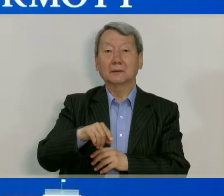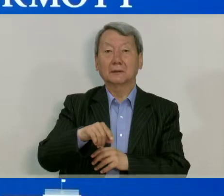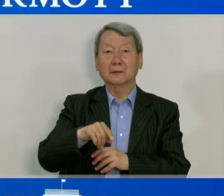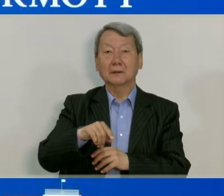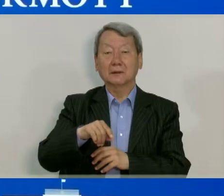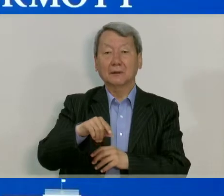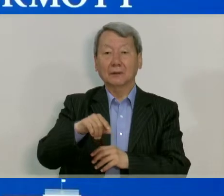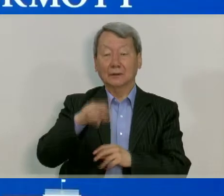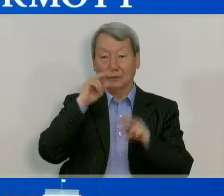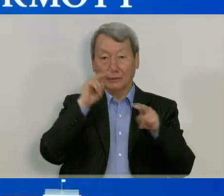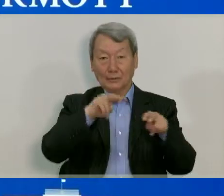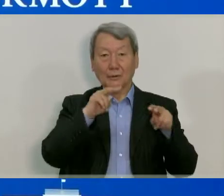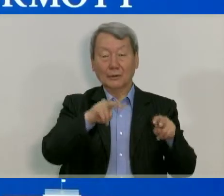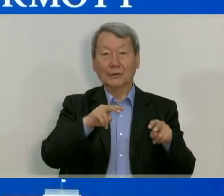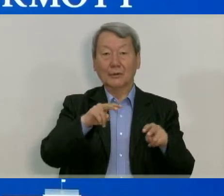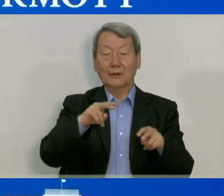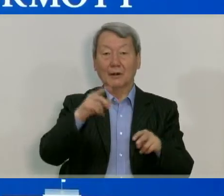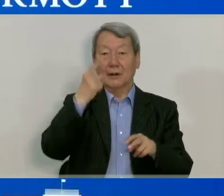бұлардың көрсеткіші